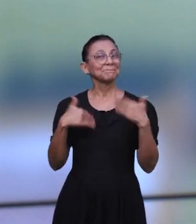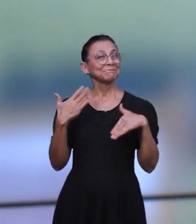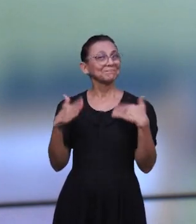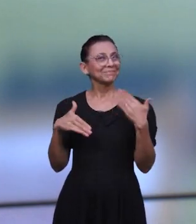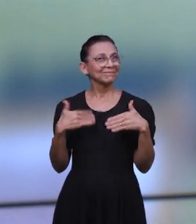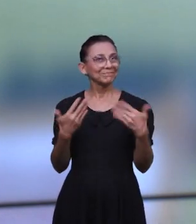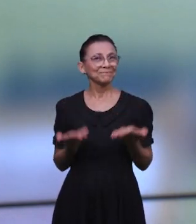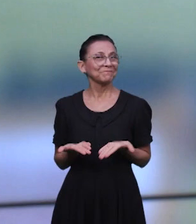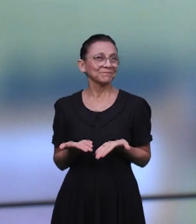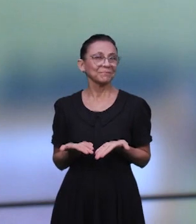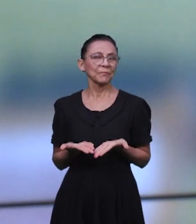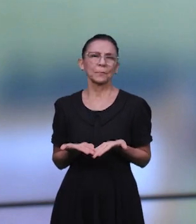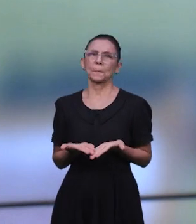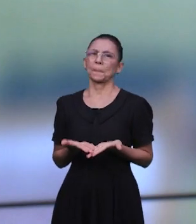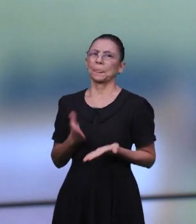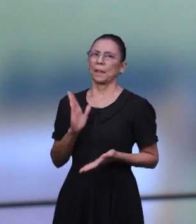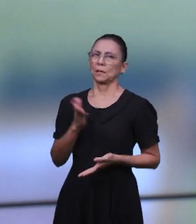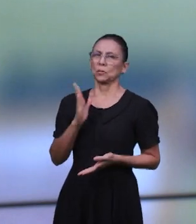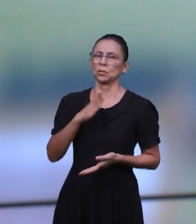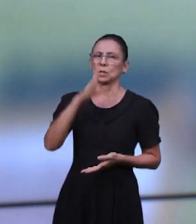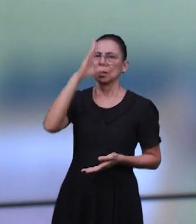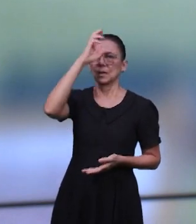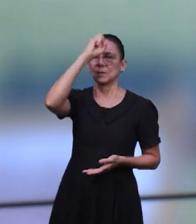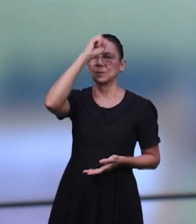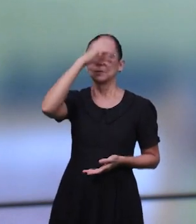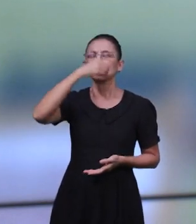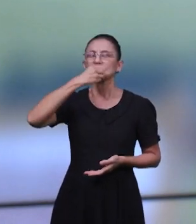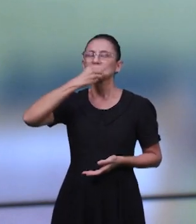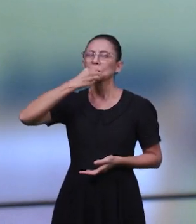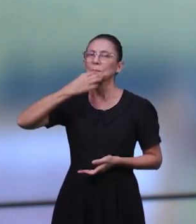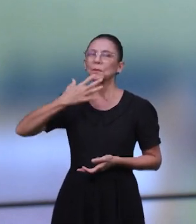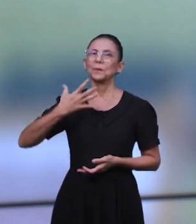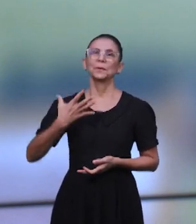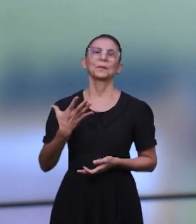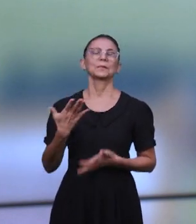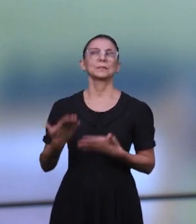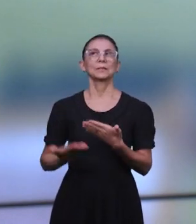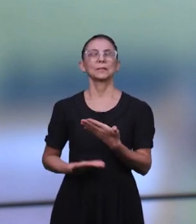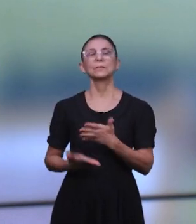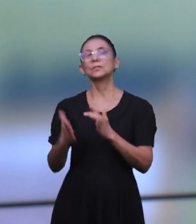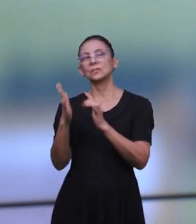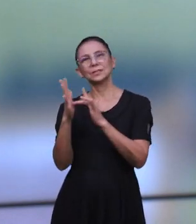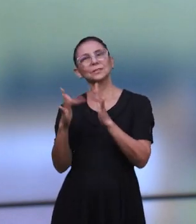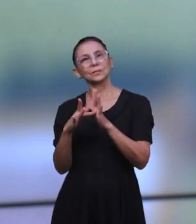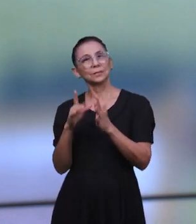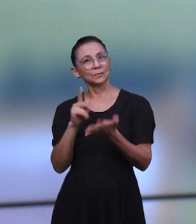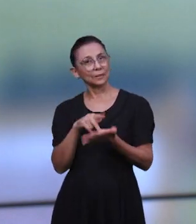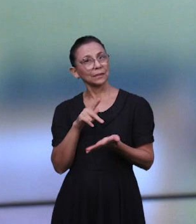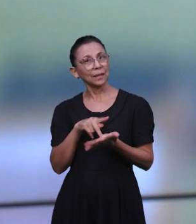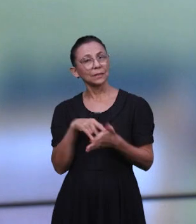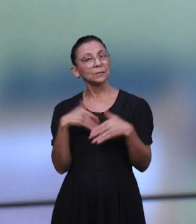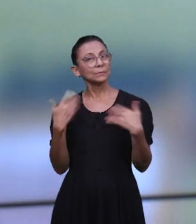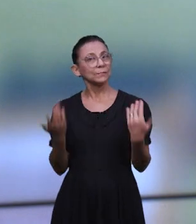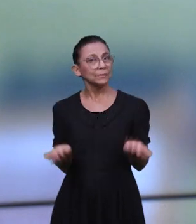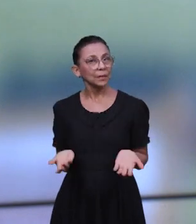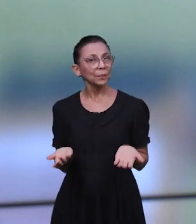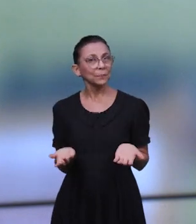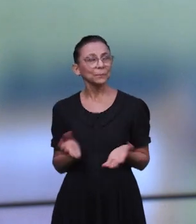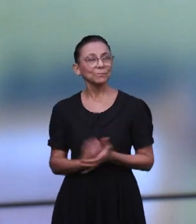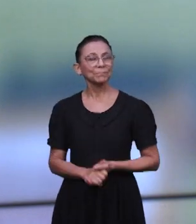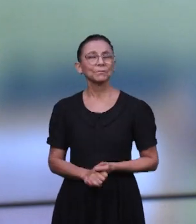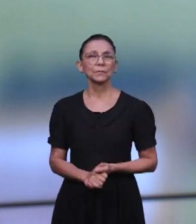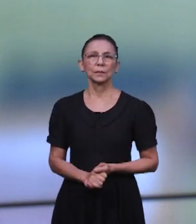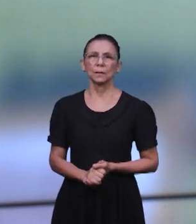la joie. Nós já Nous sabemos savons que déjà é muito qu'il bom est très estar bien na presença être de dans la Jesus. présence de Jésus. Então, Donc nous